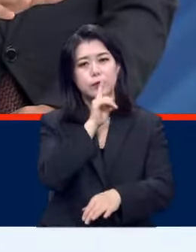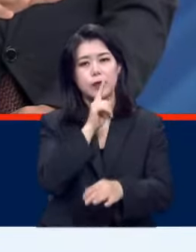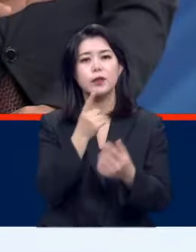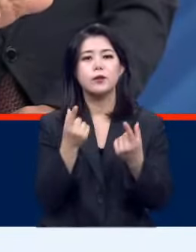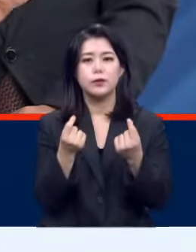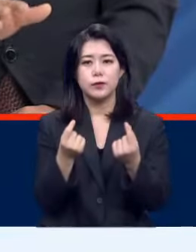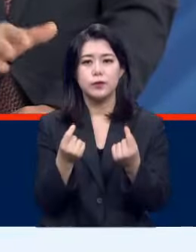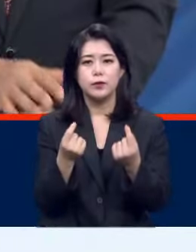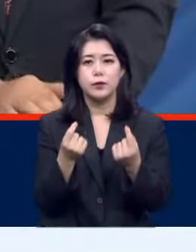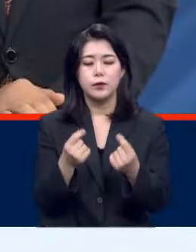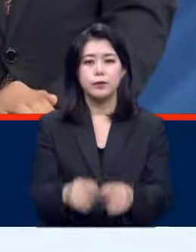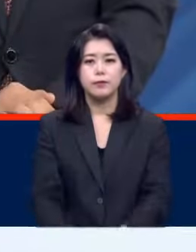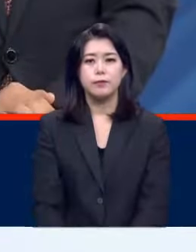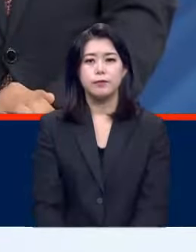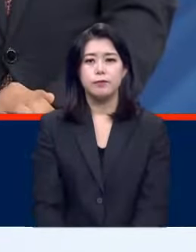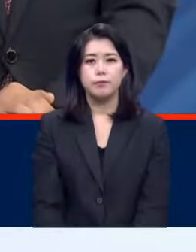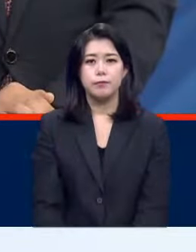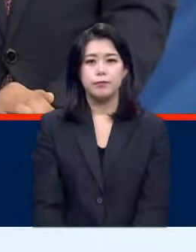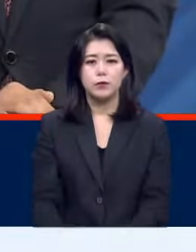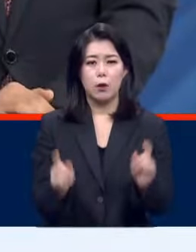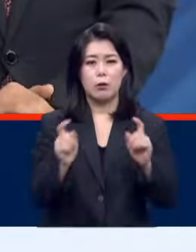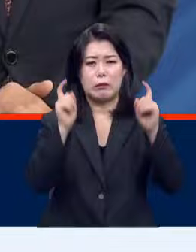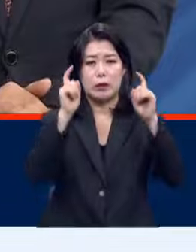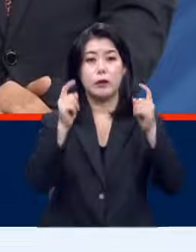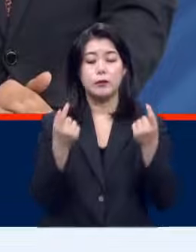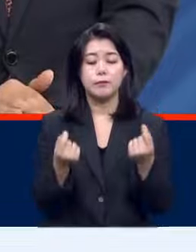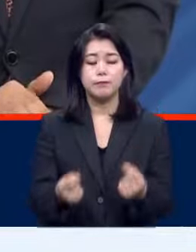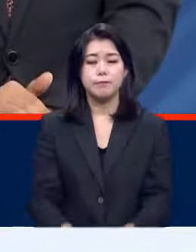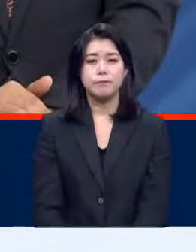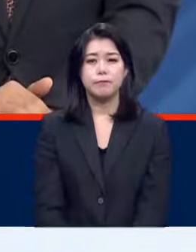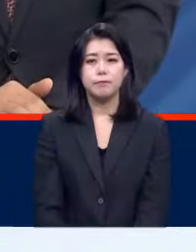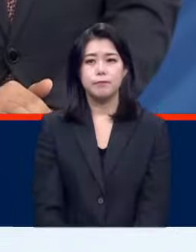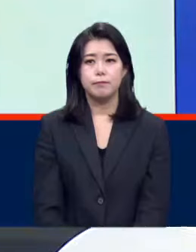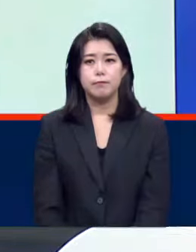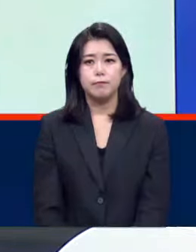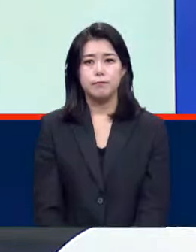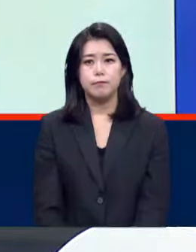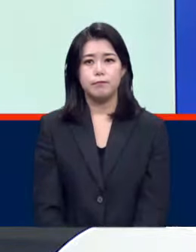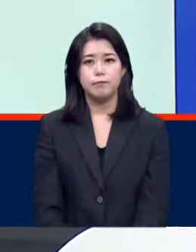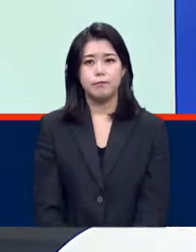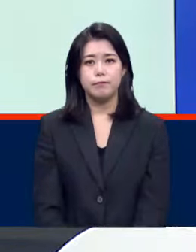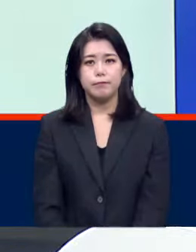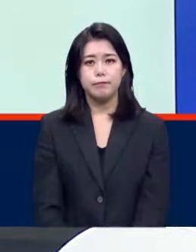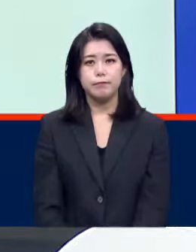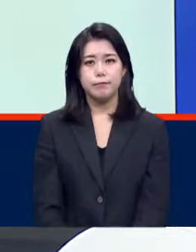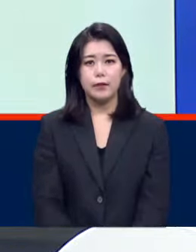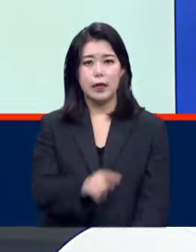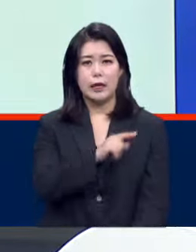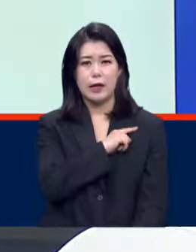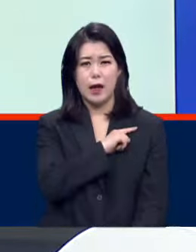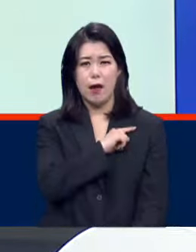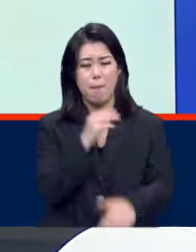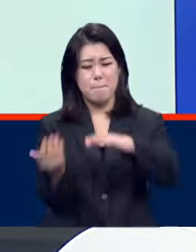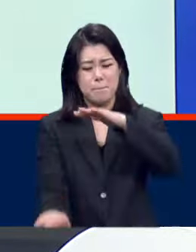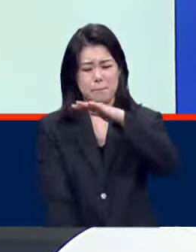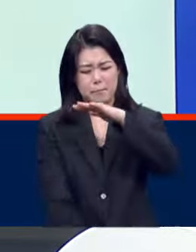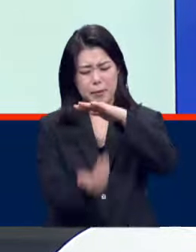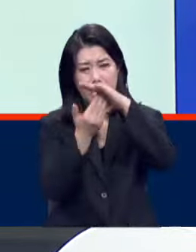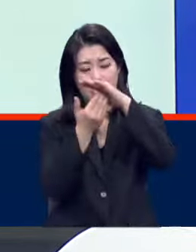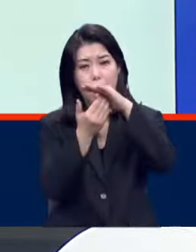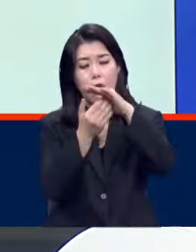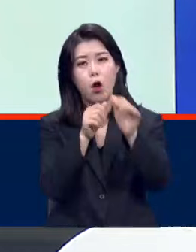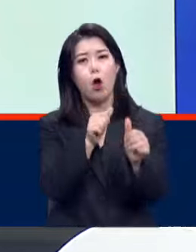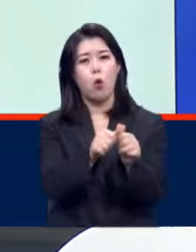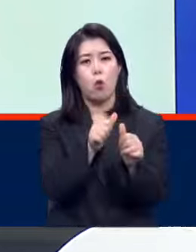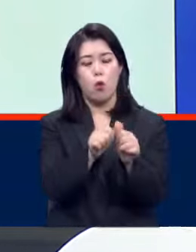날선 용어들을 사용해서 지금 외교전 공방전을 버린 것이죠 외교적인 수준으로 봤을 때는 가장 높은 수위의